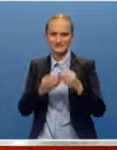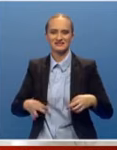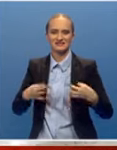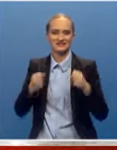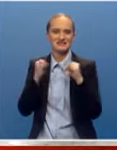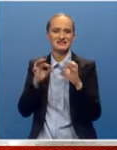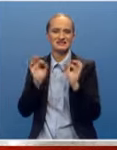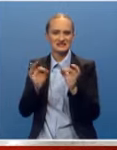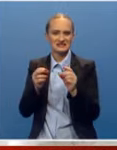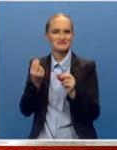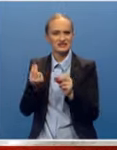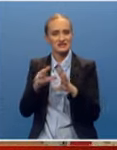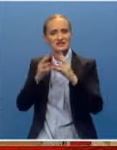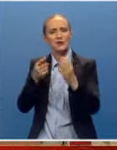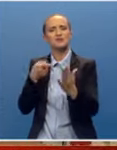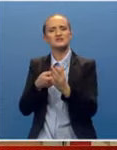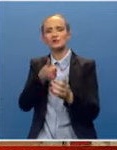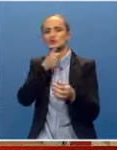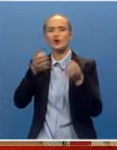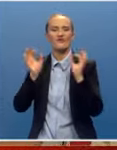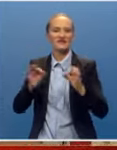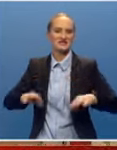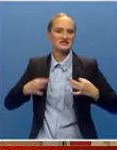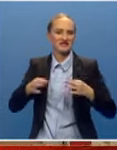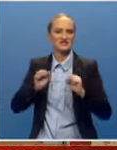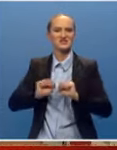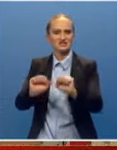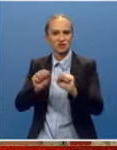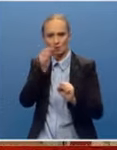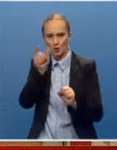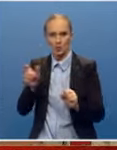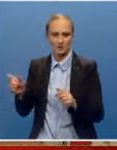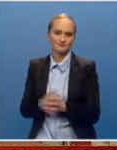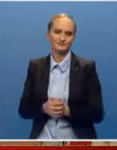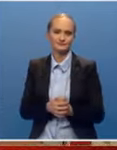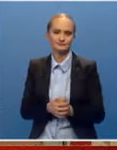zdravstvenog sistema Srpske, sve u cilju što kvalitetnije zdravstvene zaštite građana.